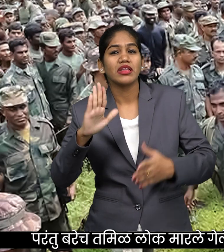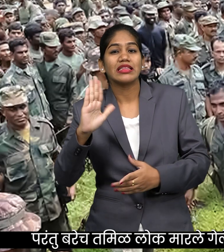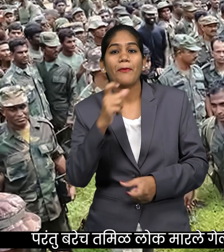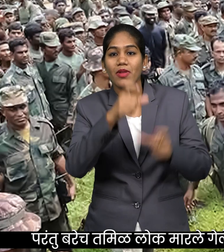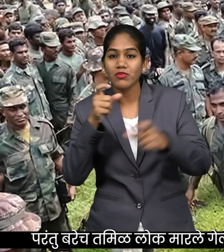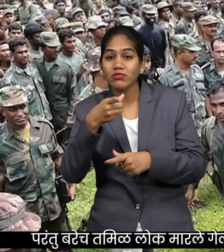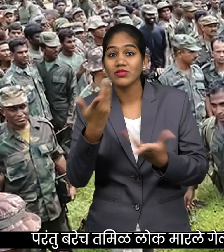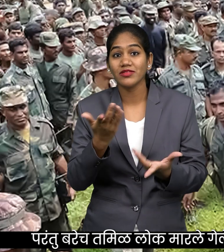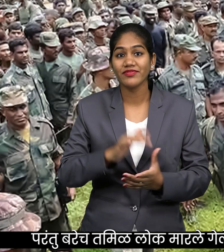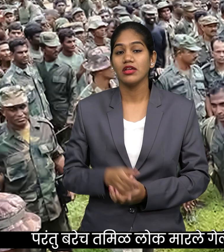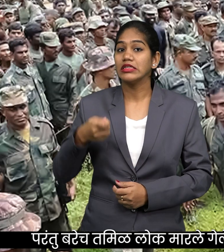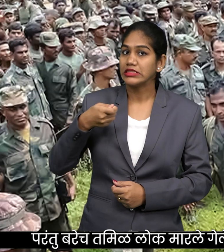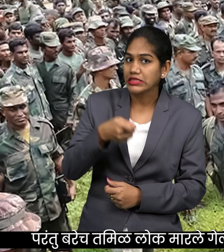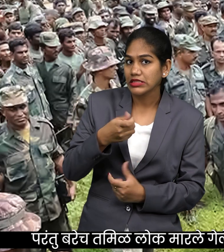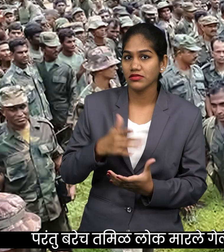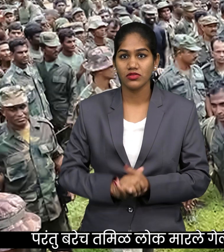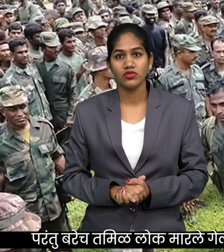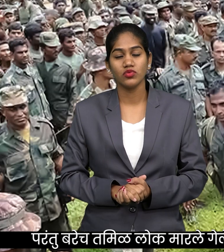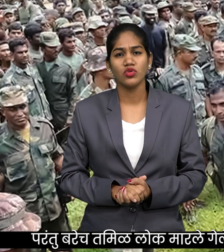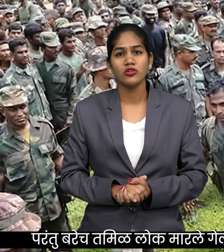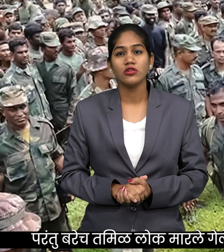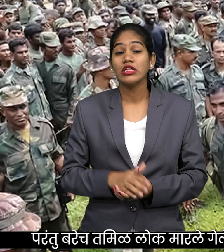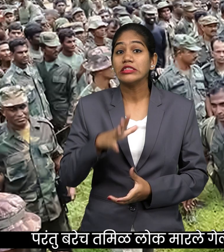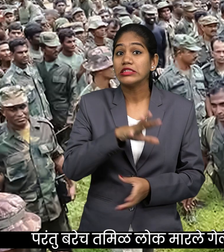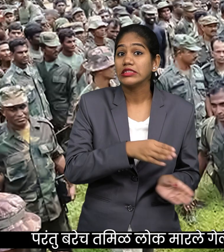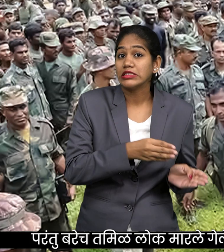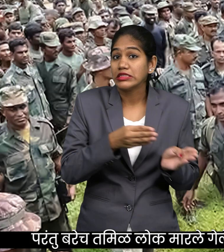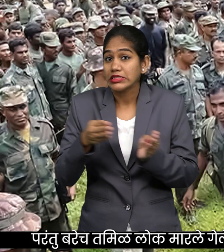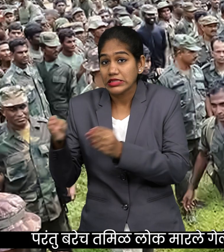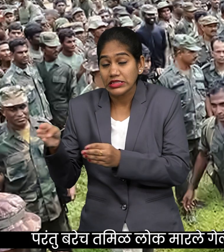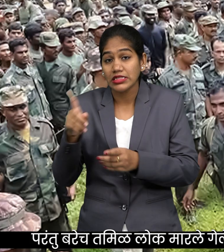किंवा निर्वासित म्हणून जाण्यास भाग पडले गेले,